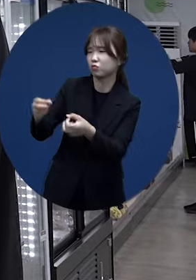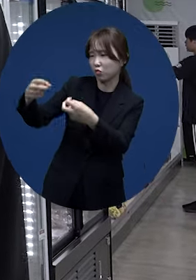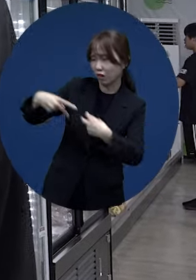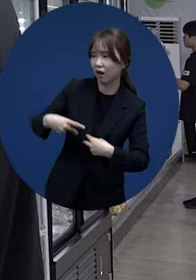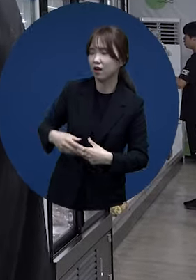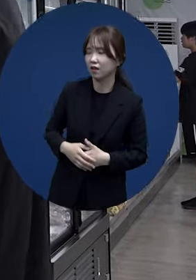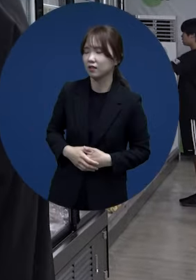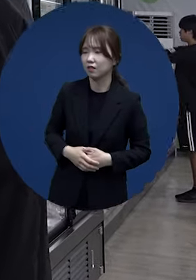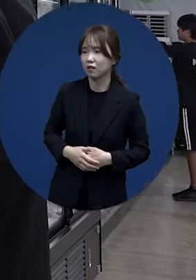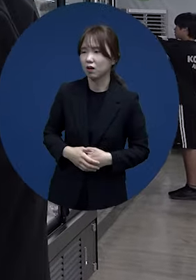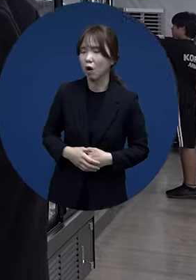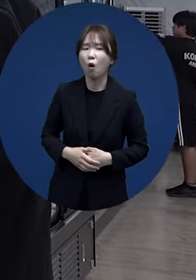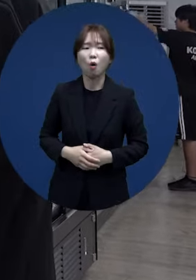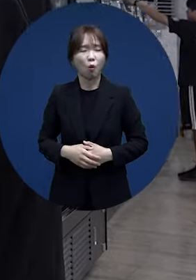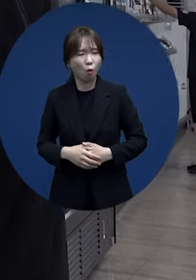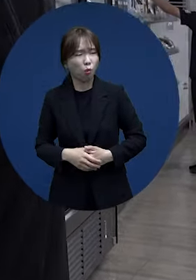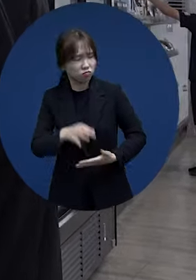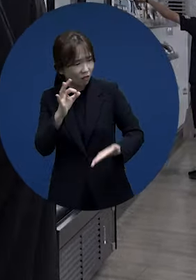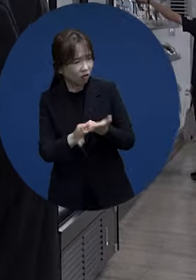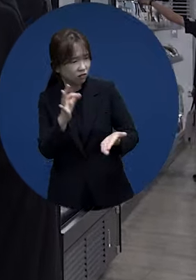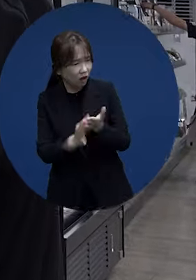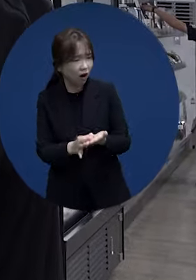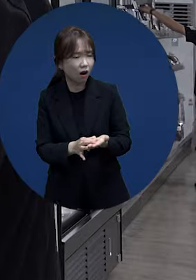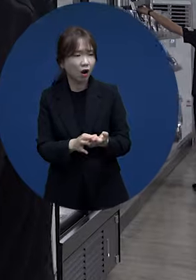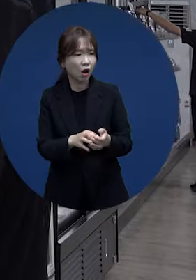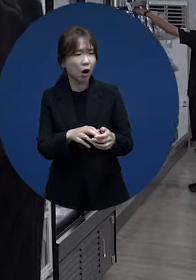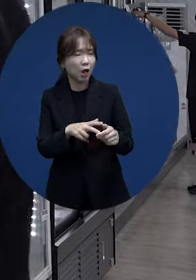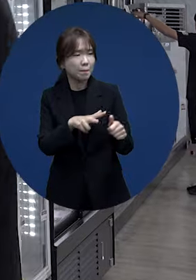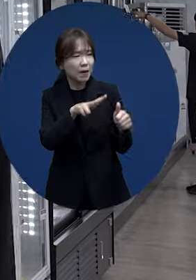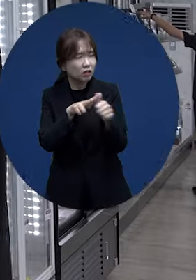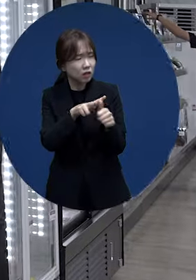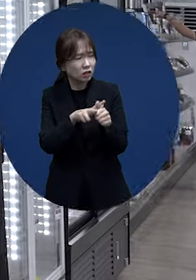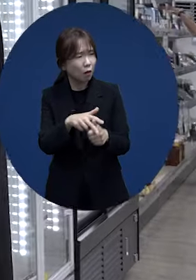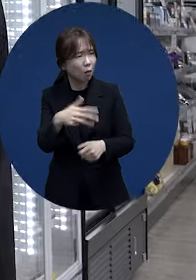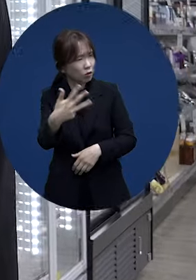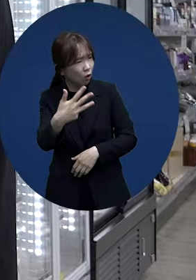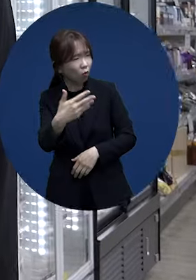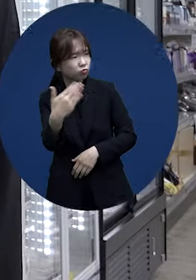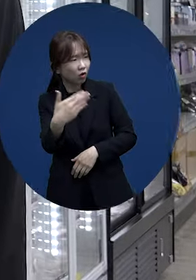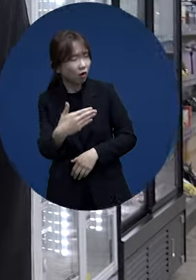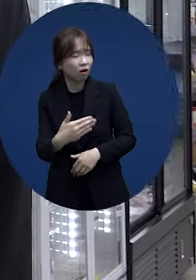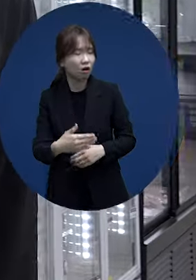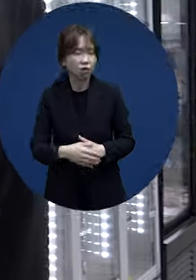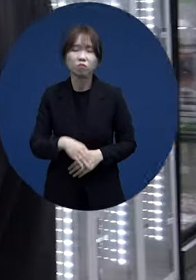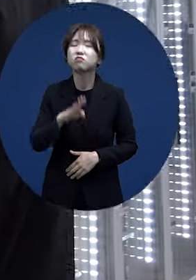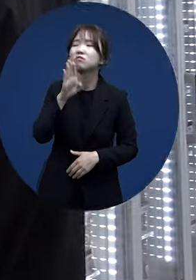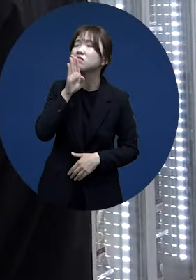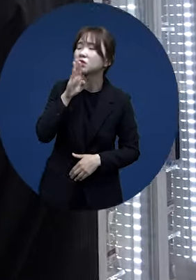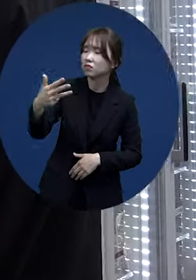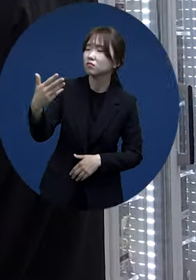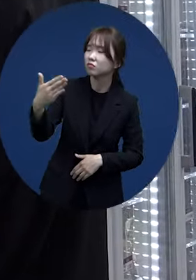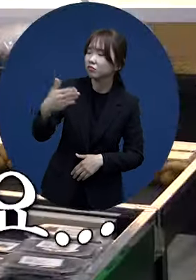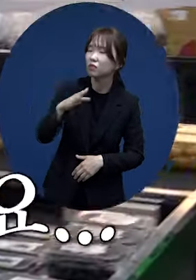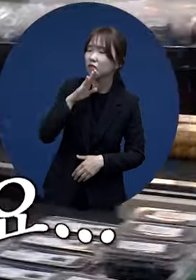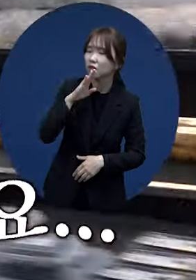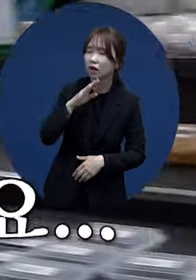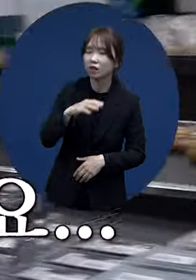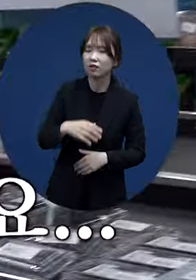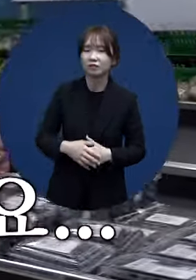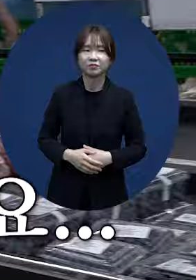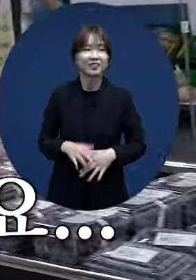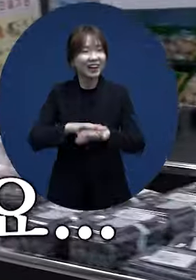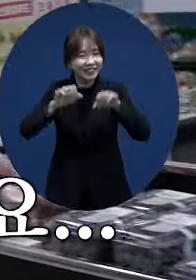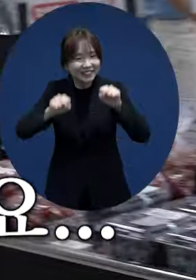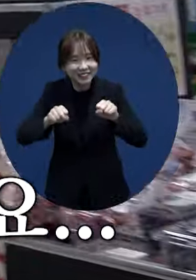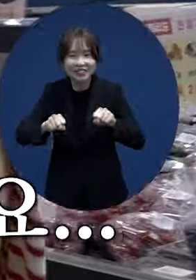해서 저렴하게 넣어주신 거예요. 그래서 이렇게 저렴해서 너무 심하게 싼데? 네. 마트에는 19에 8,000원. 그렇죠. 이렇게 하는데. 여기는